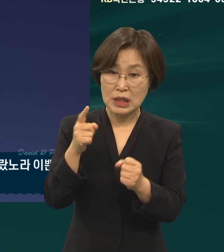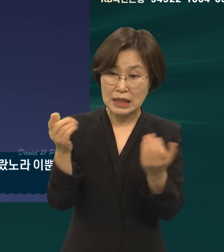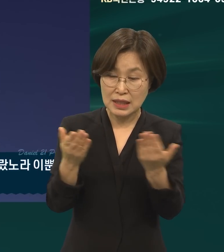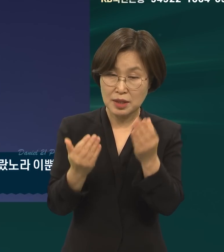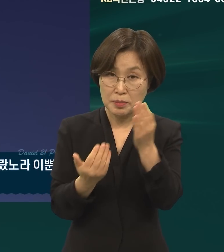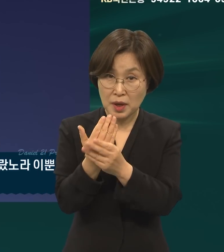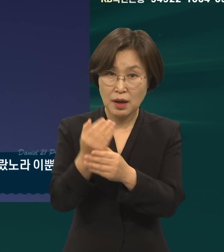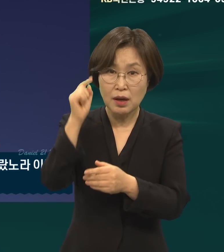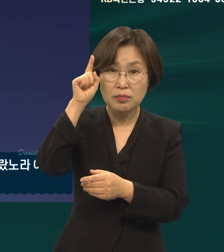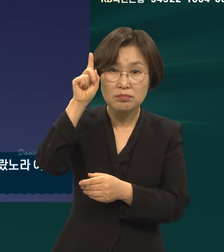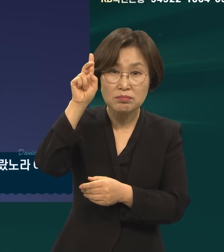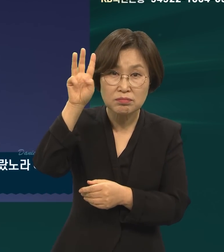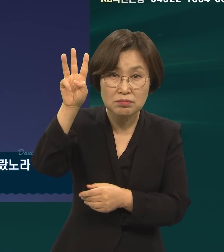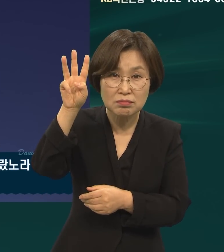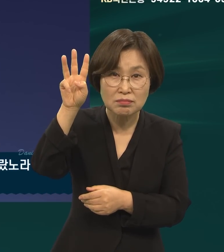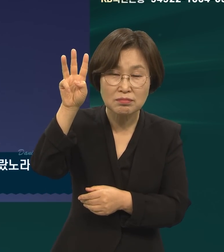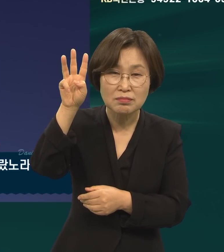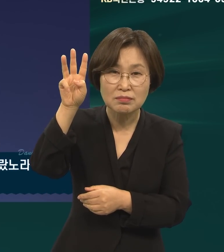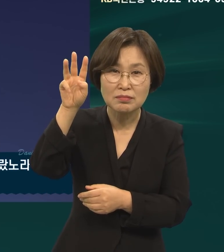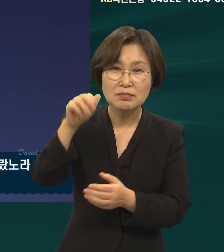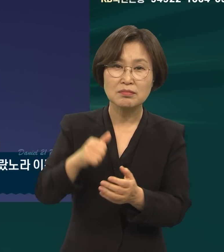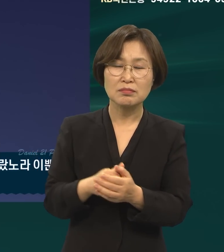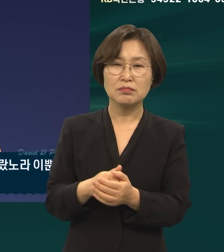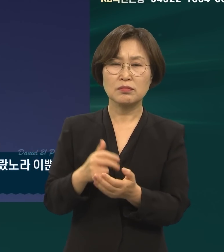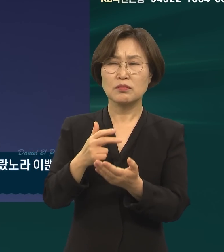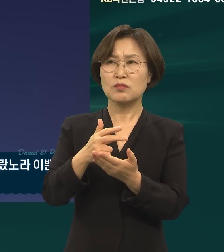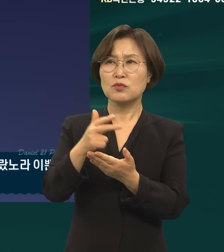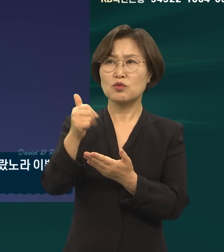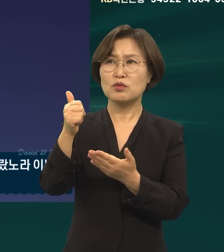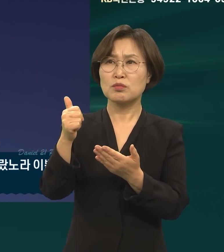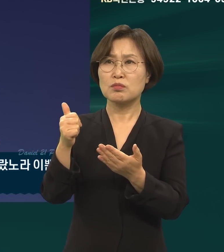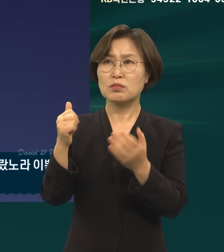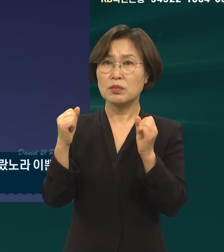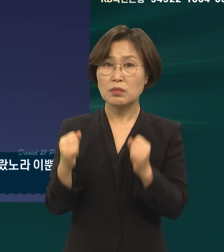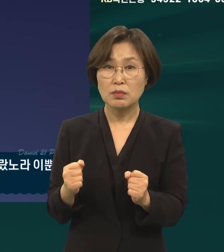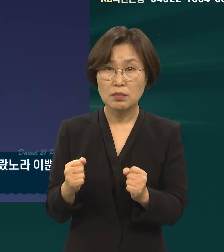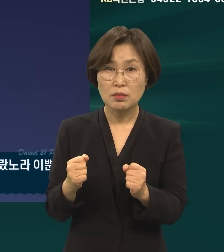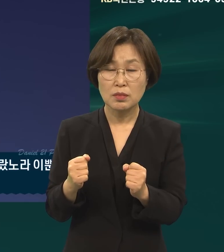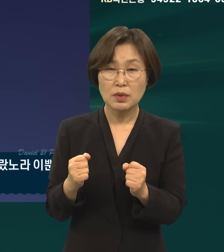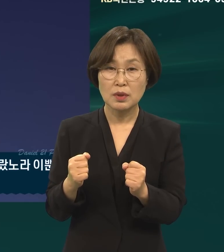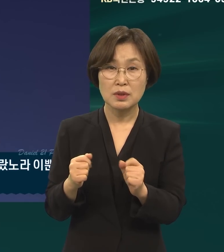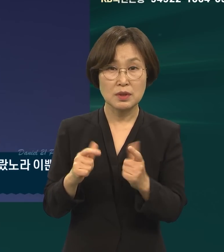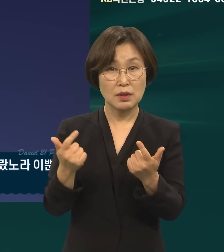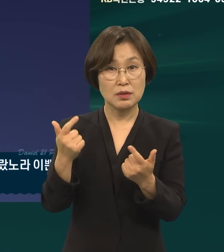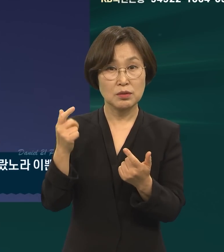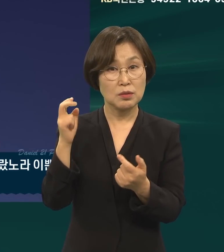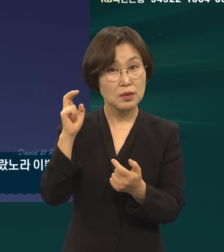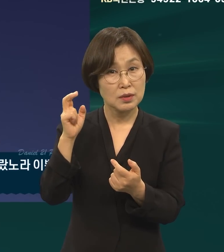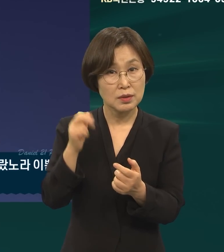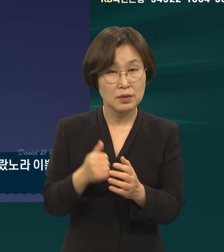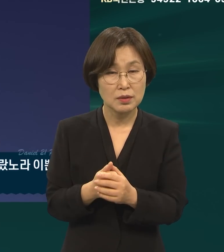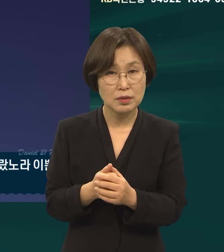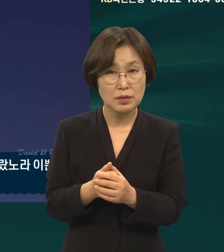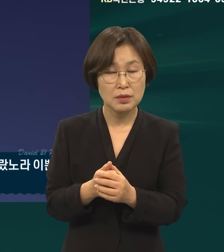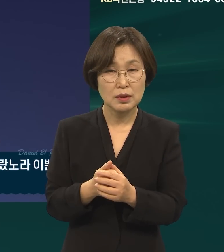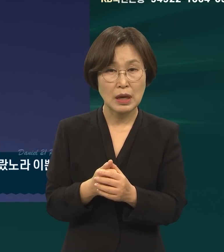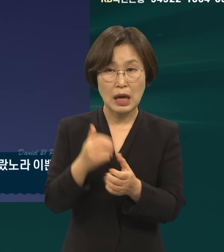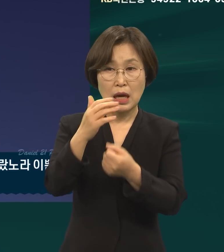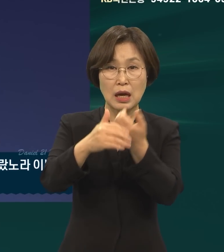사흘째인데 감감무소식입니다. 주님은 안 계신 것 같습니다. 자, 중요한 단어를 하나 써볼까요? 하나님의